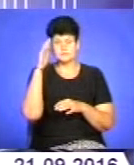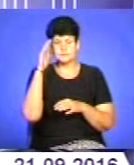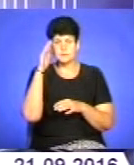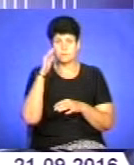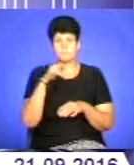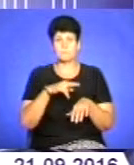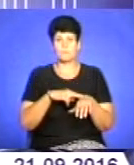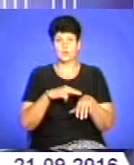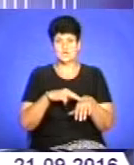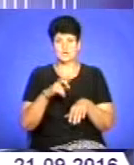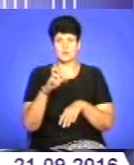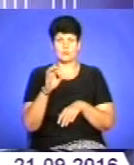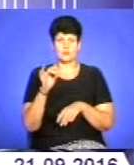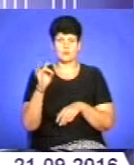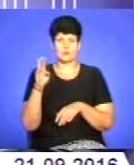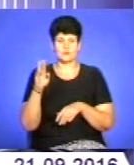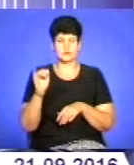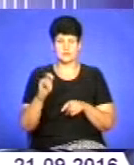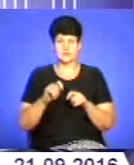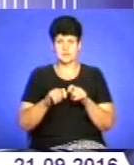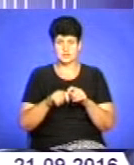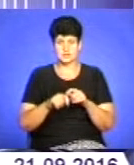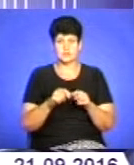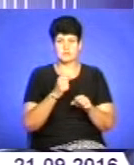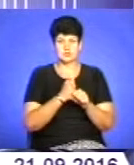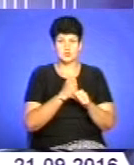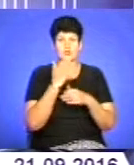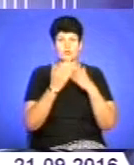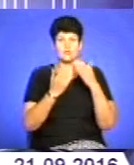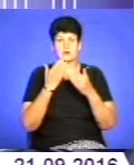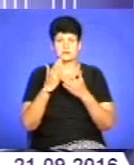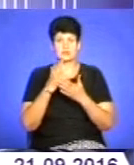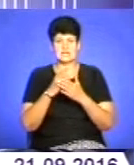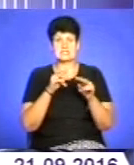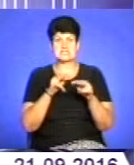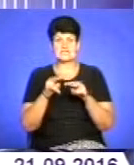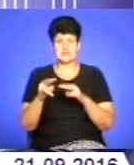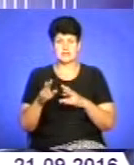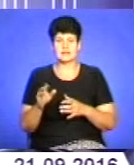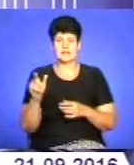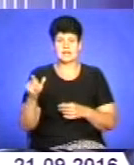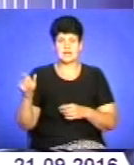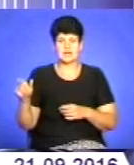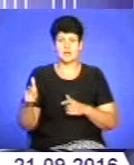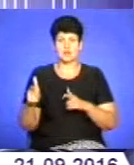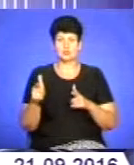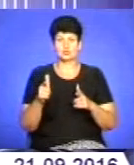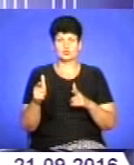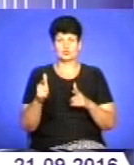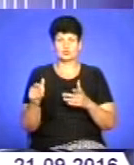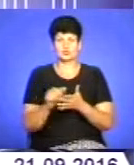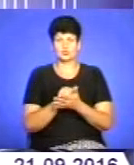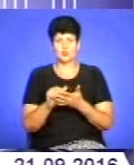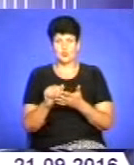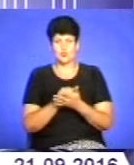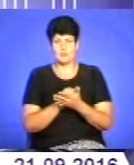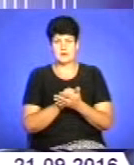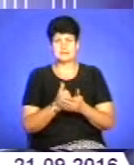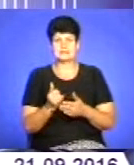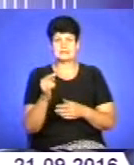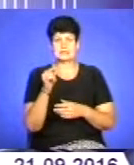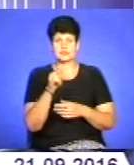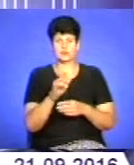Поліцією Борщова слідчі працюють, опитують, тут є свідки, і на даний момент готуються супровідні документи для того,